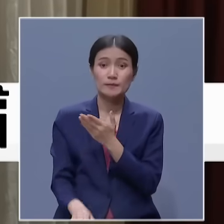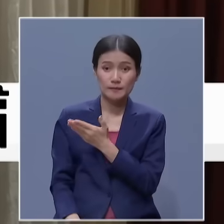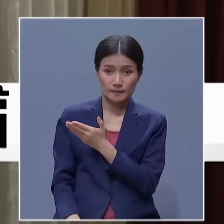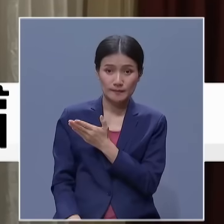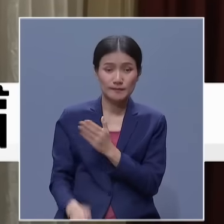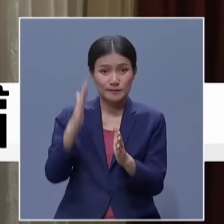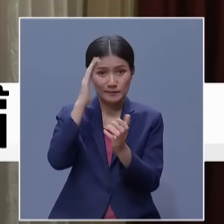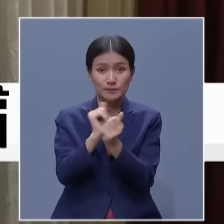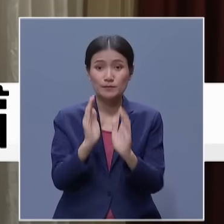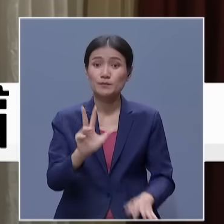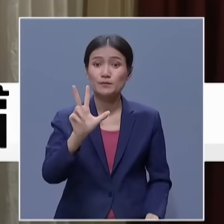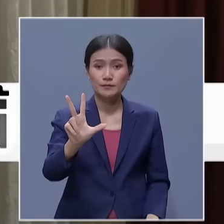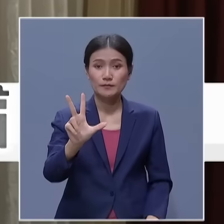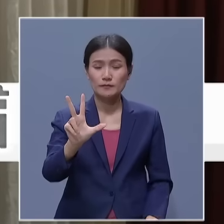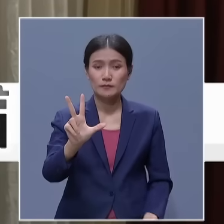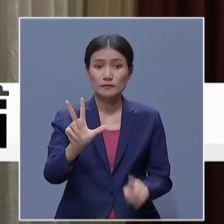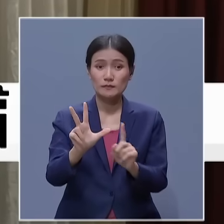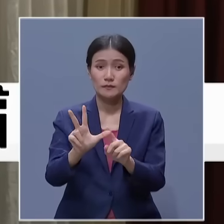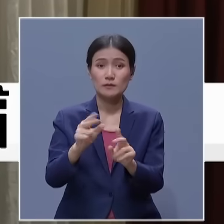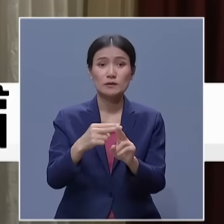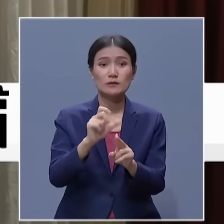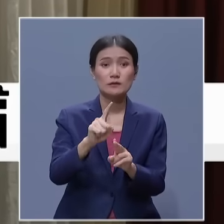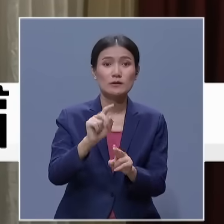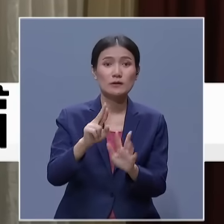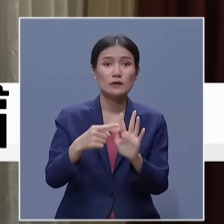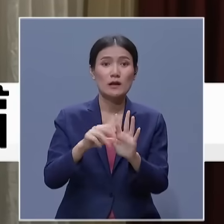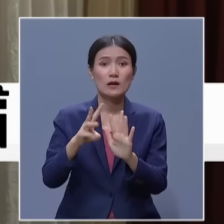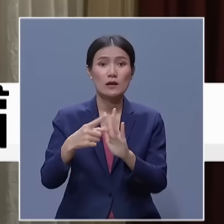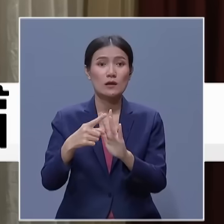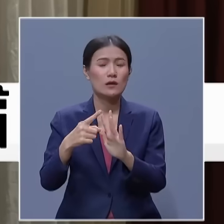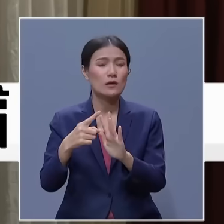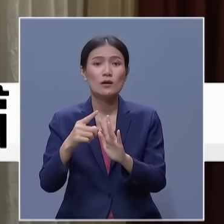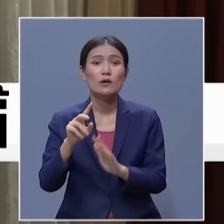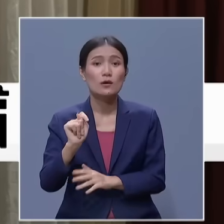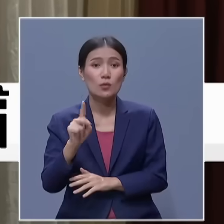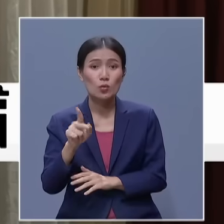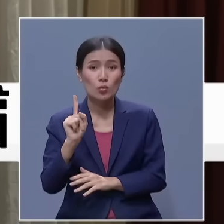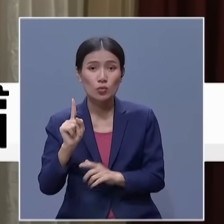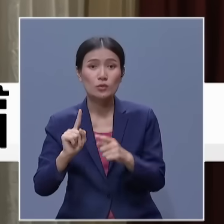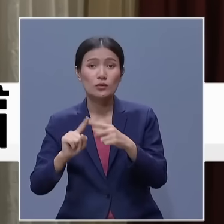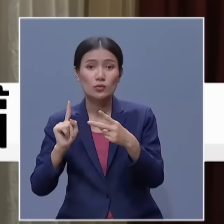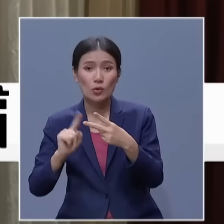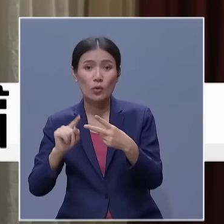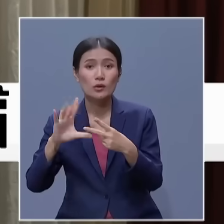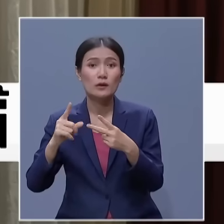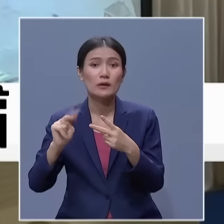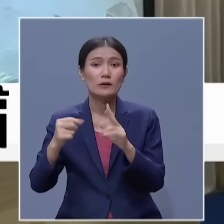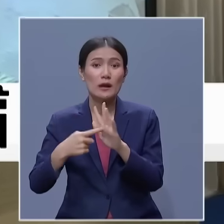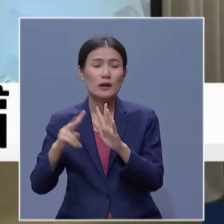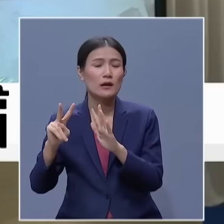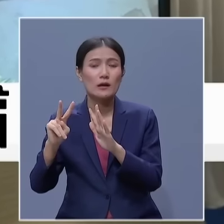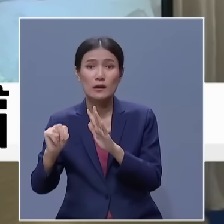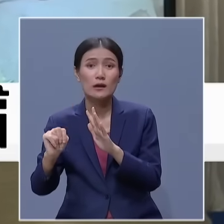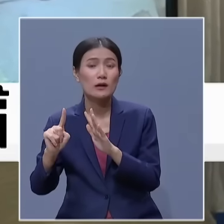ำรวจ3นายก็คือดาบตำรวจสราวุธดาบตำรวจชนานัทและพันตำรวจตรีนรงค์พิทักษ์ฉนวนนะ